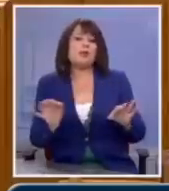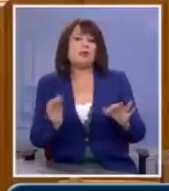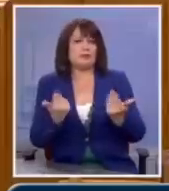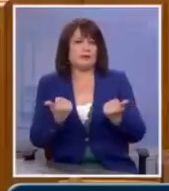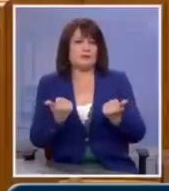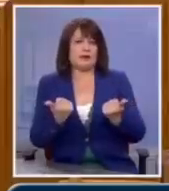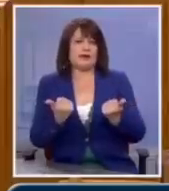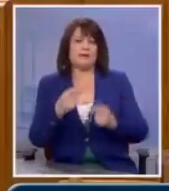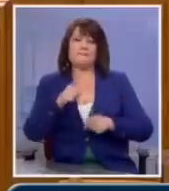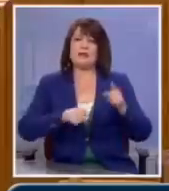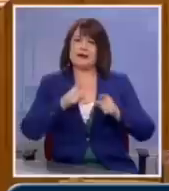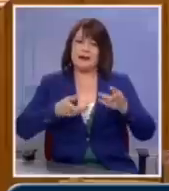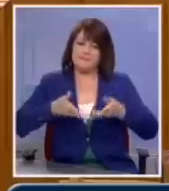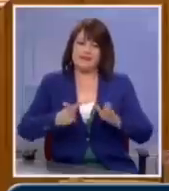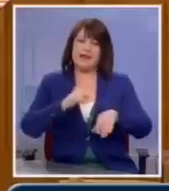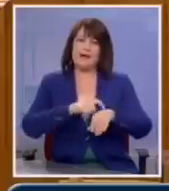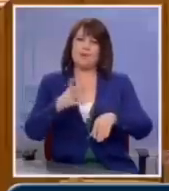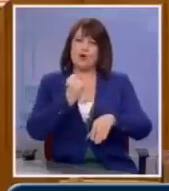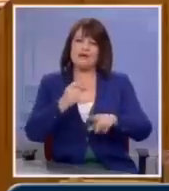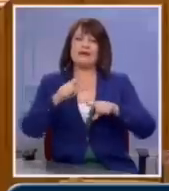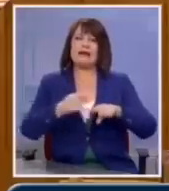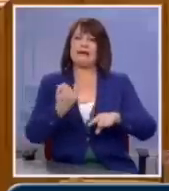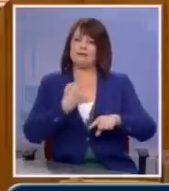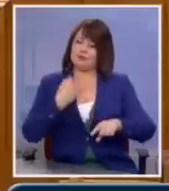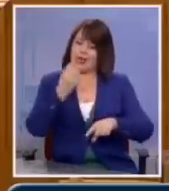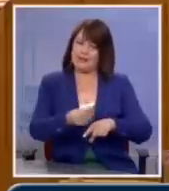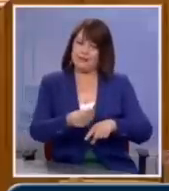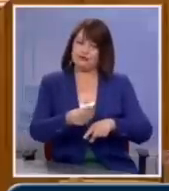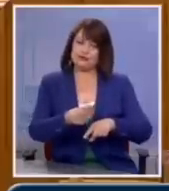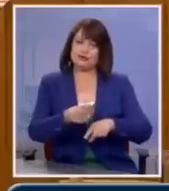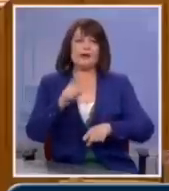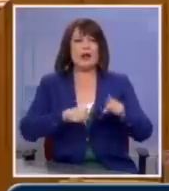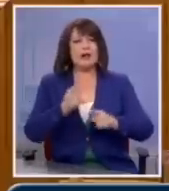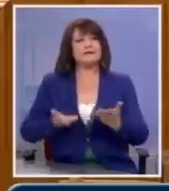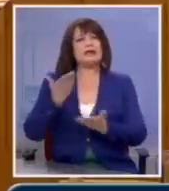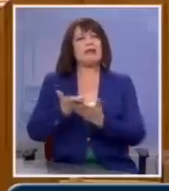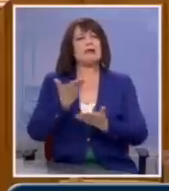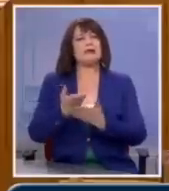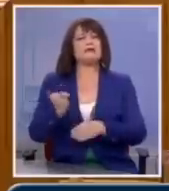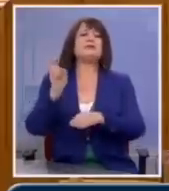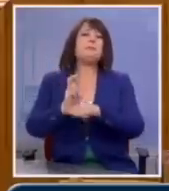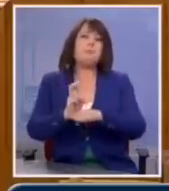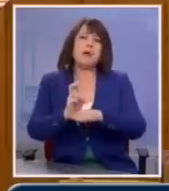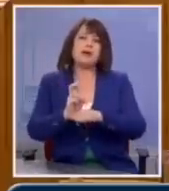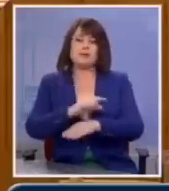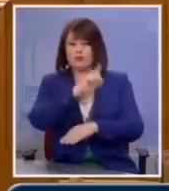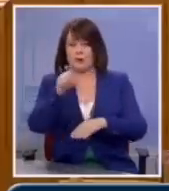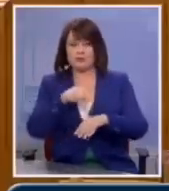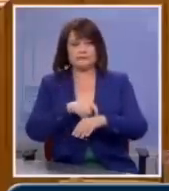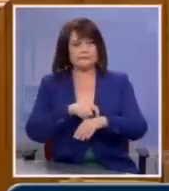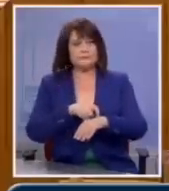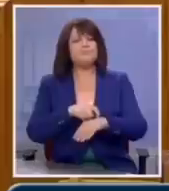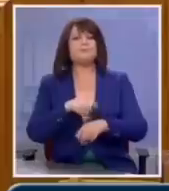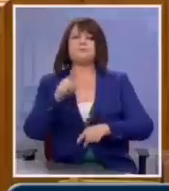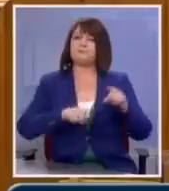αποτέλεσμα κάποια παιδιά που πρόλαβαν πήραν την ηθαγένεια, κάποιες άλλες αιτήσεις έμεναν εκκρεμείς έως τώρα